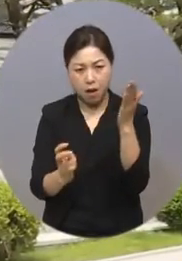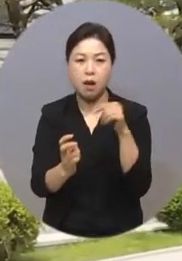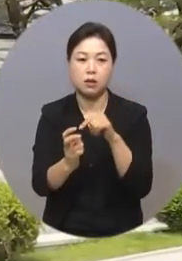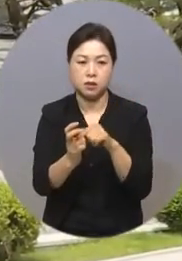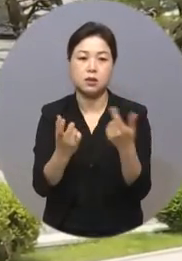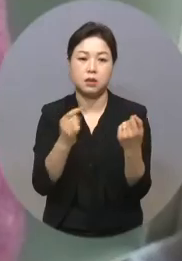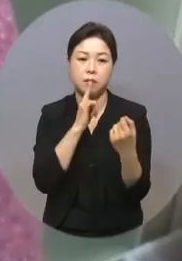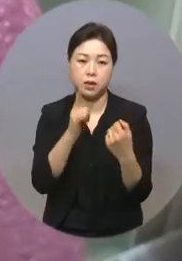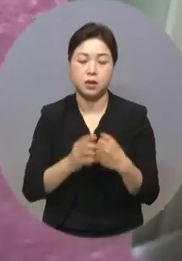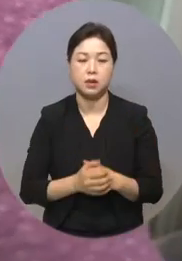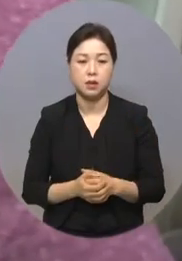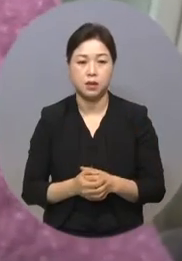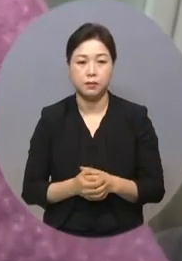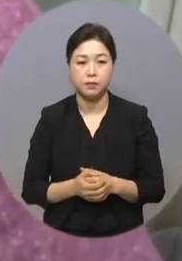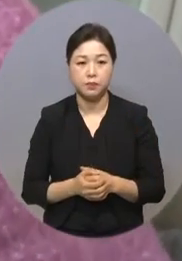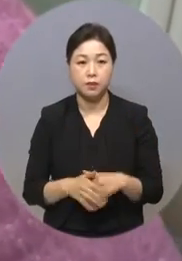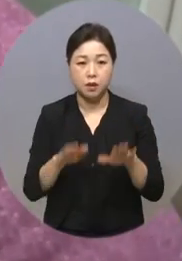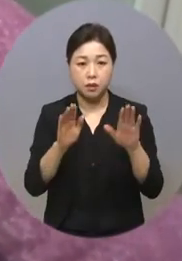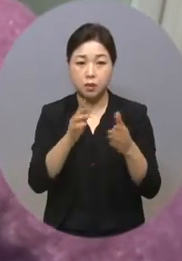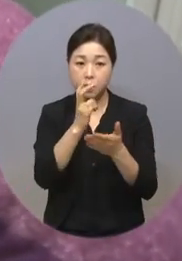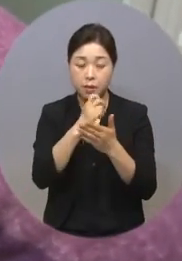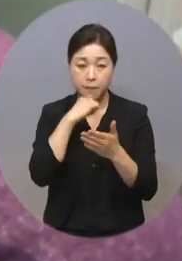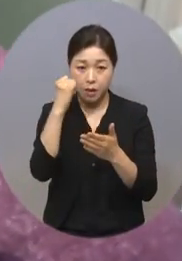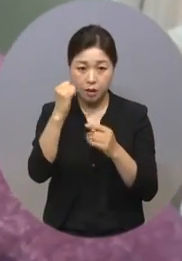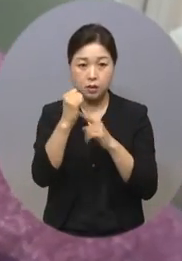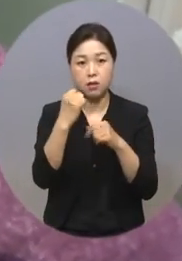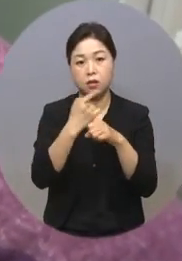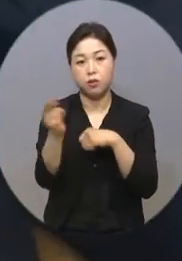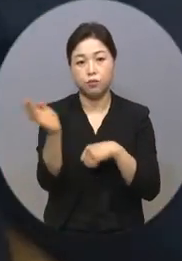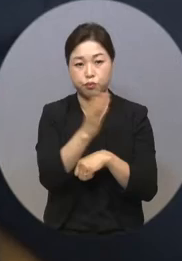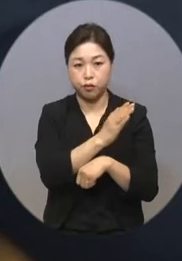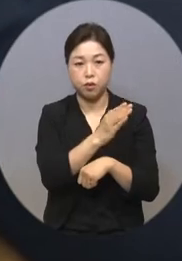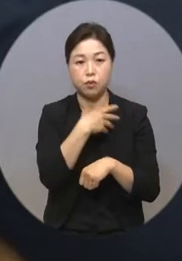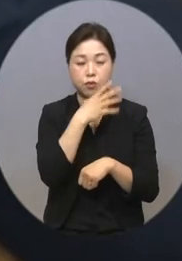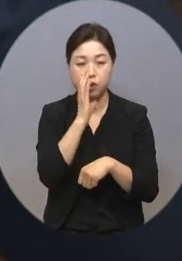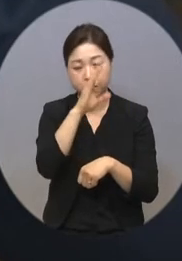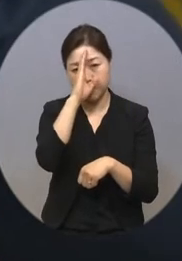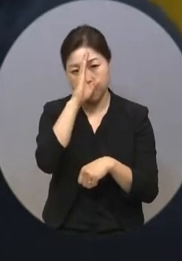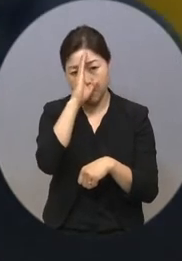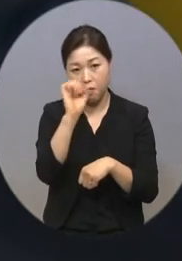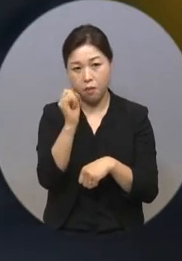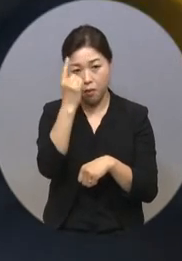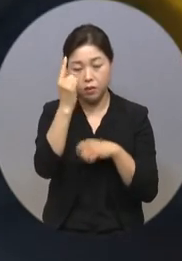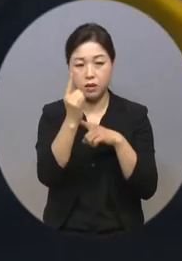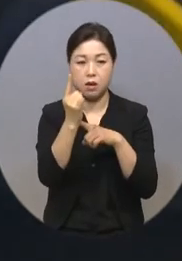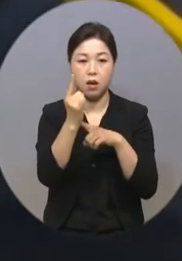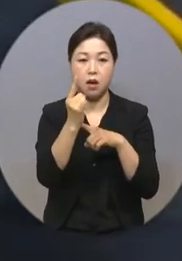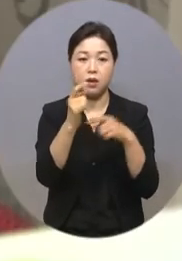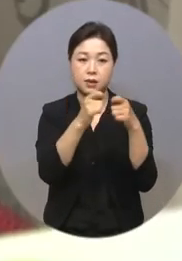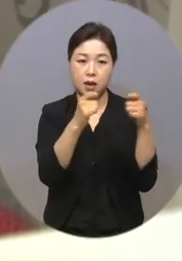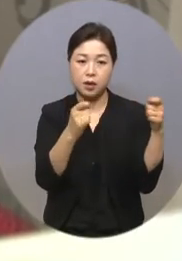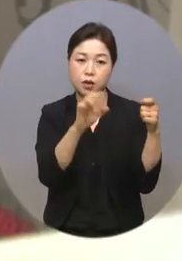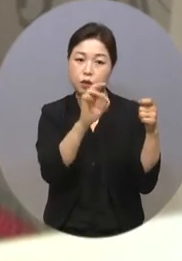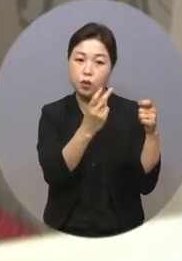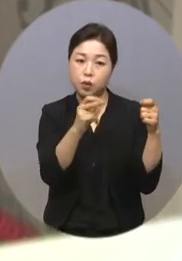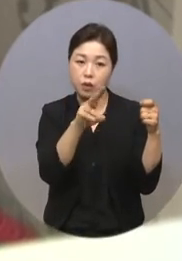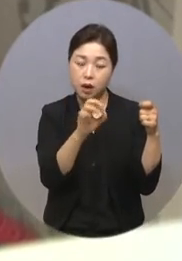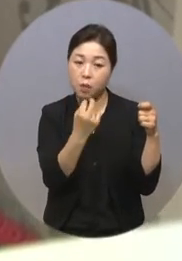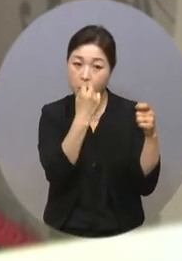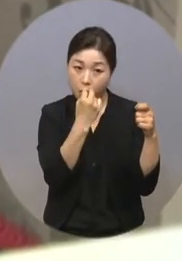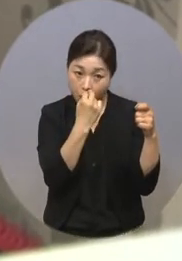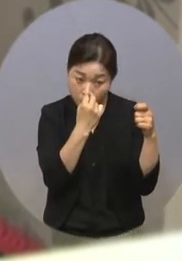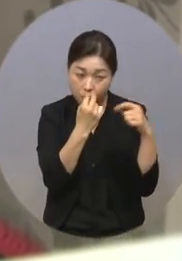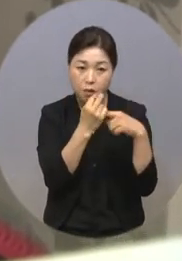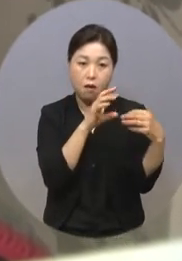있습니다 이번 개정안 통과로 내년부터 노인성질환 으로 인해 장기요양보험 을 이용하는 65세 미만 창